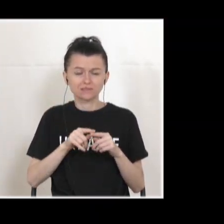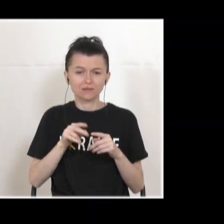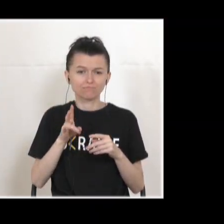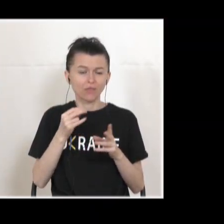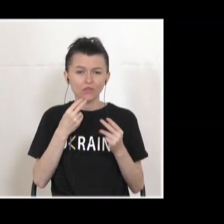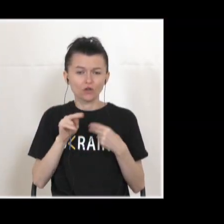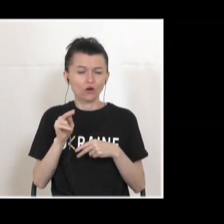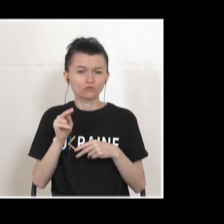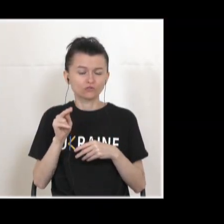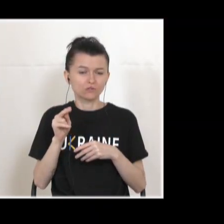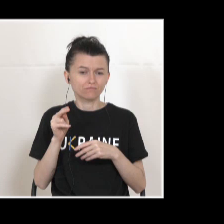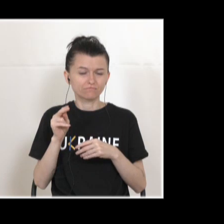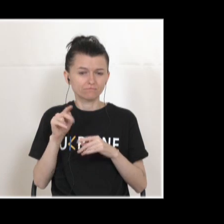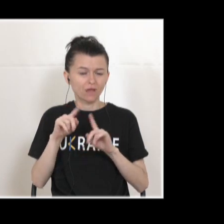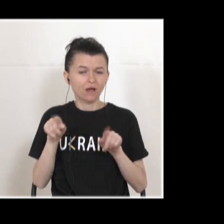ми маємо.